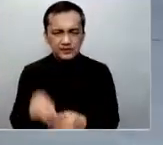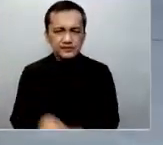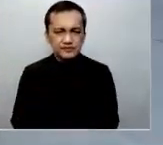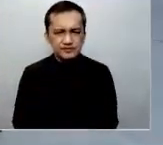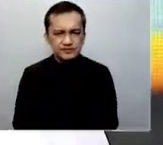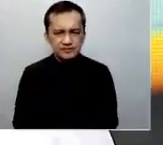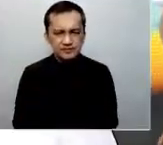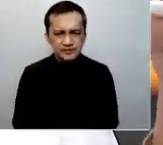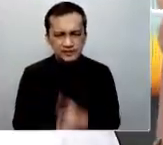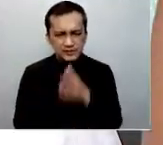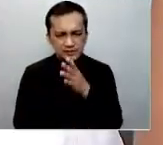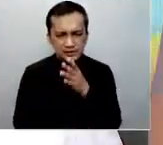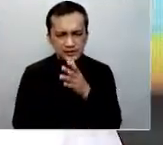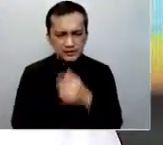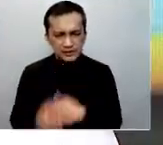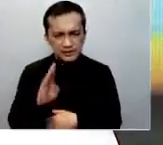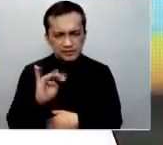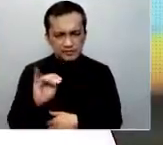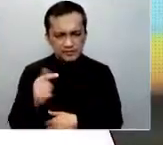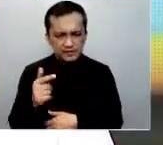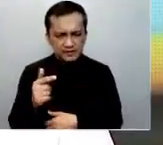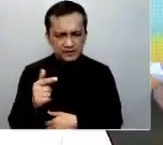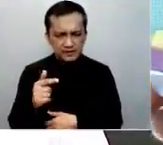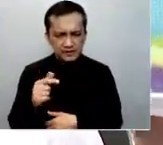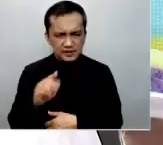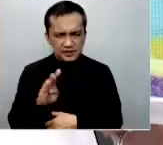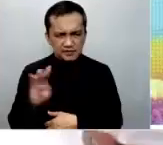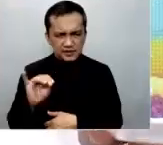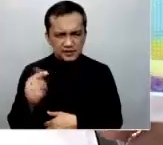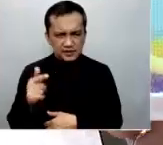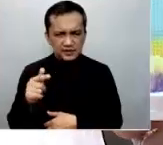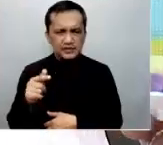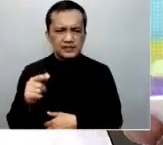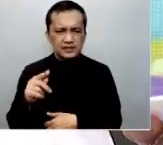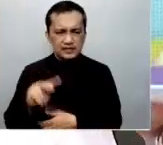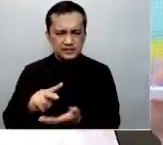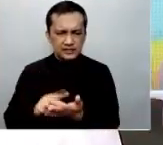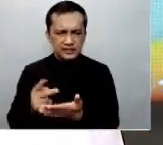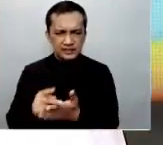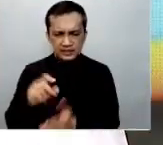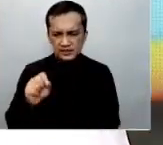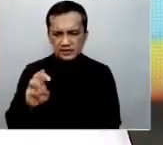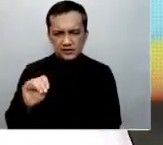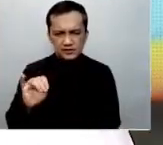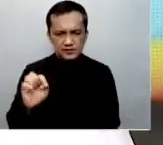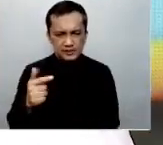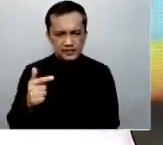Big Big's Kitchen po is from Sumilang, Pasig City. Opo, you can call us